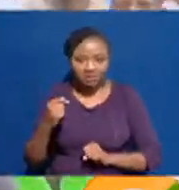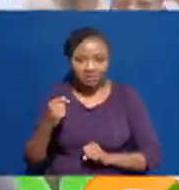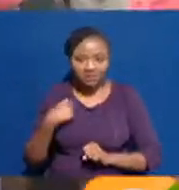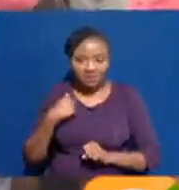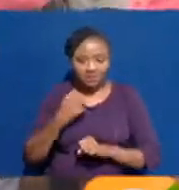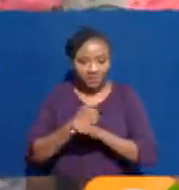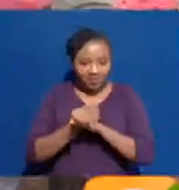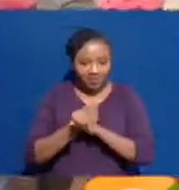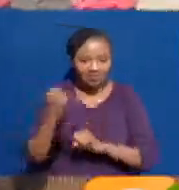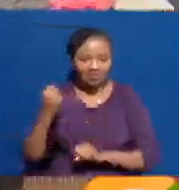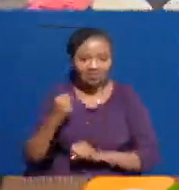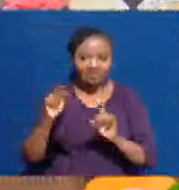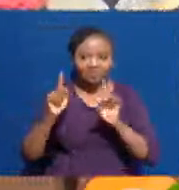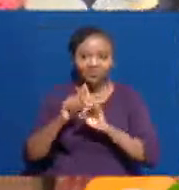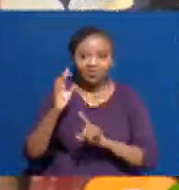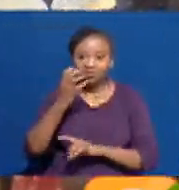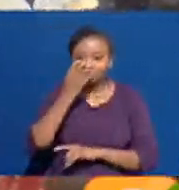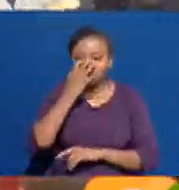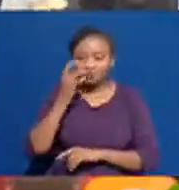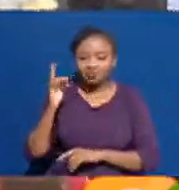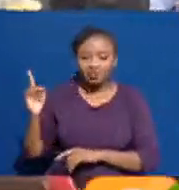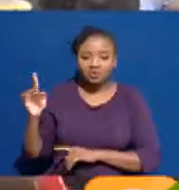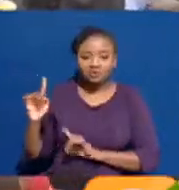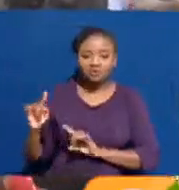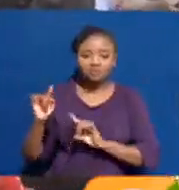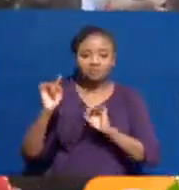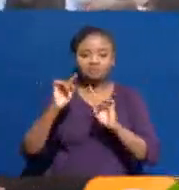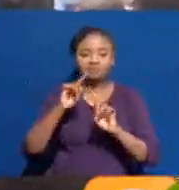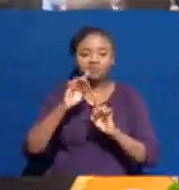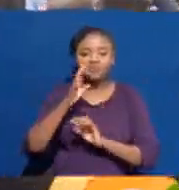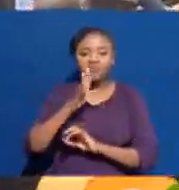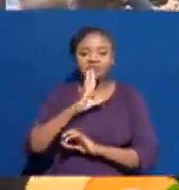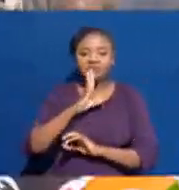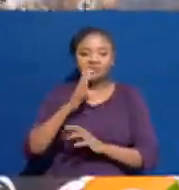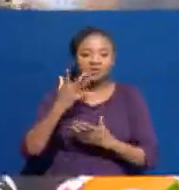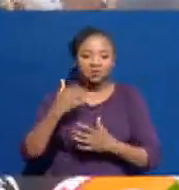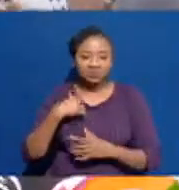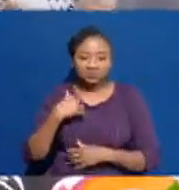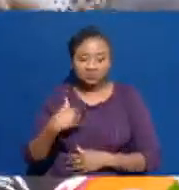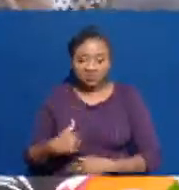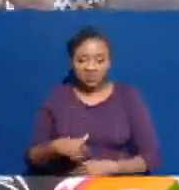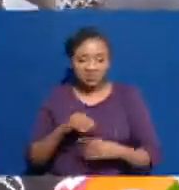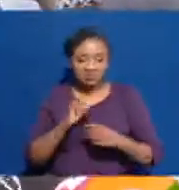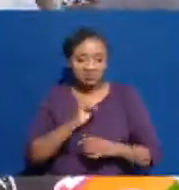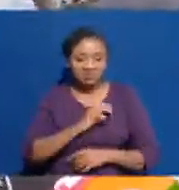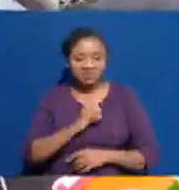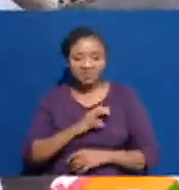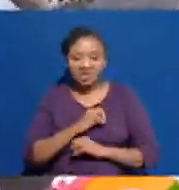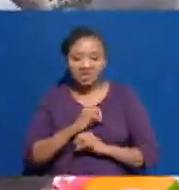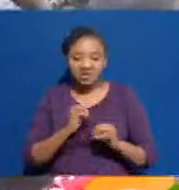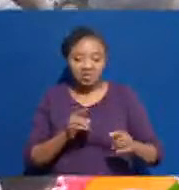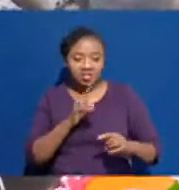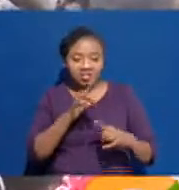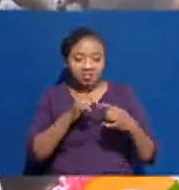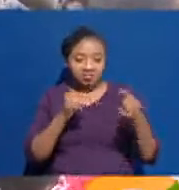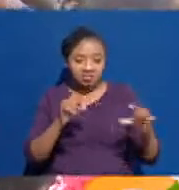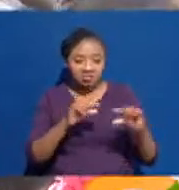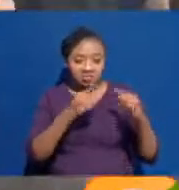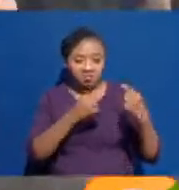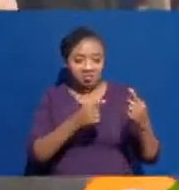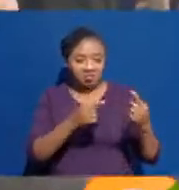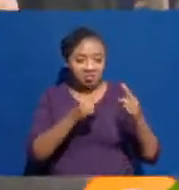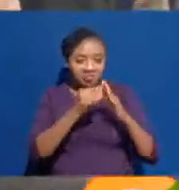Wakati huo huo, Rais William Ruto amesema kwamba hatatishwa kamwe na matakwa ya upinzani,